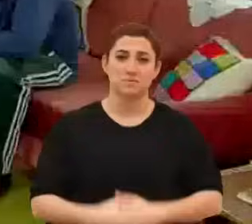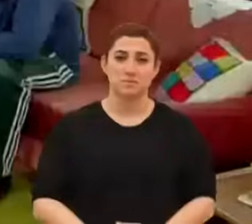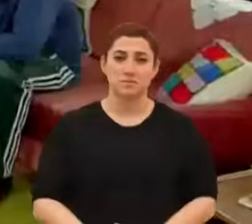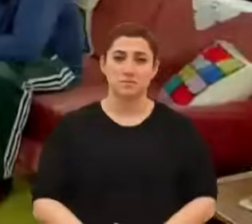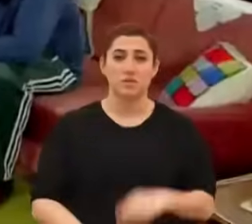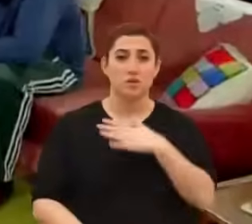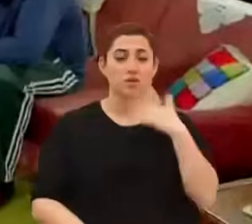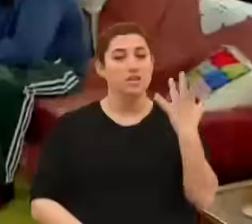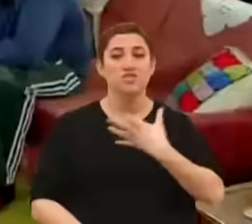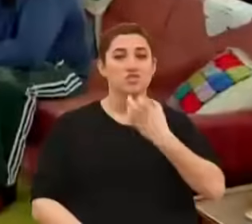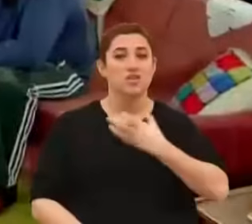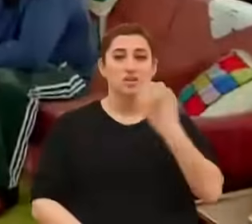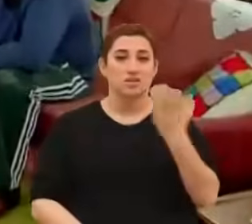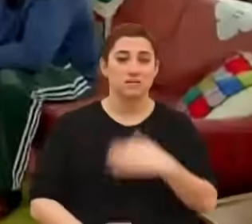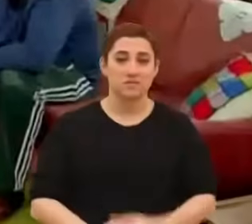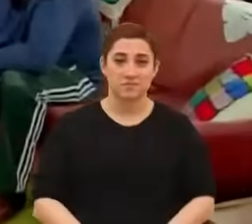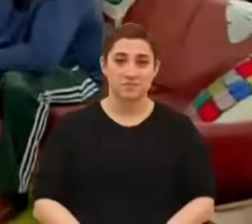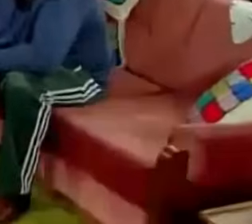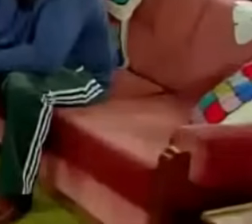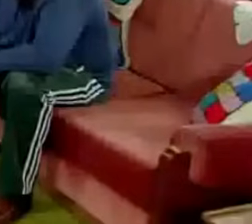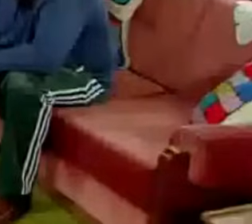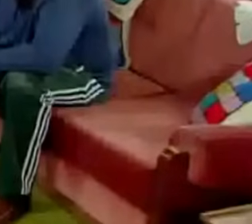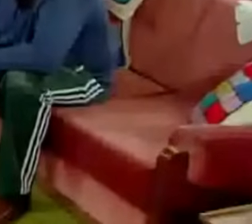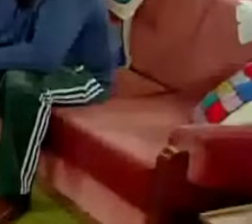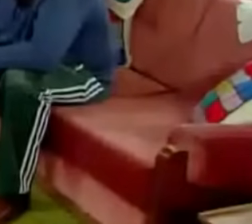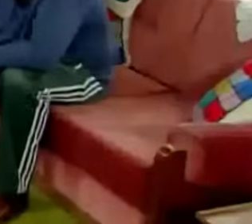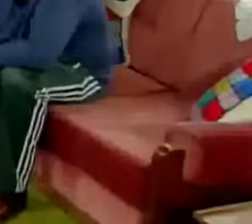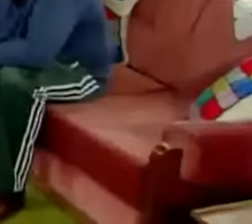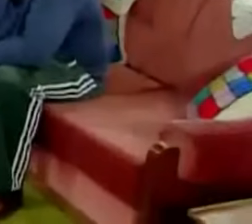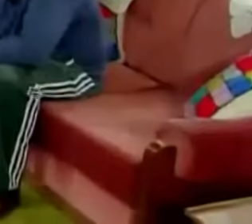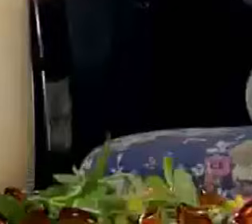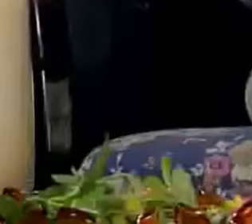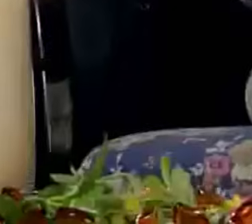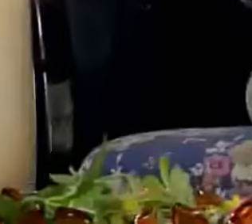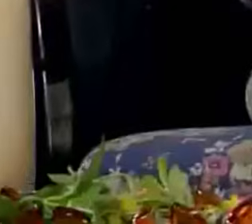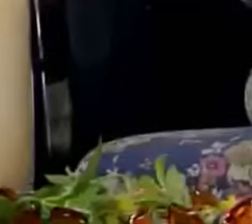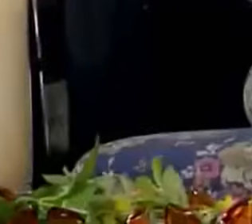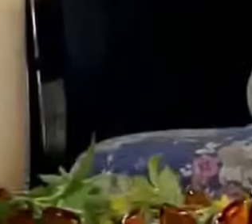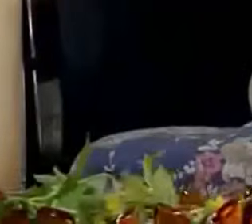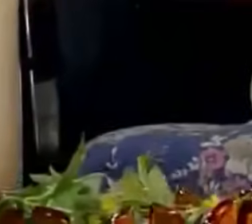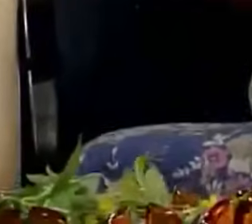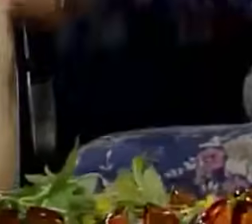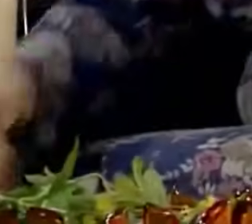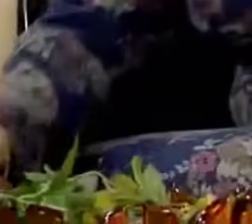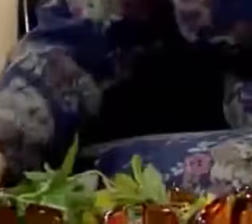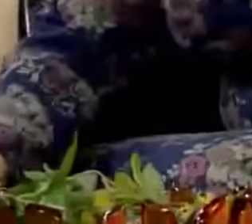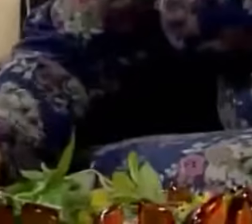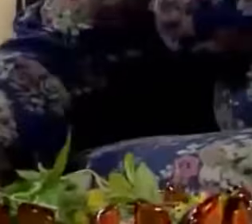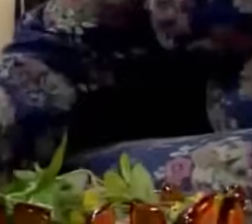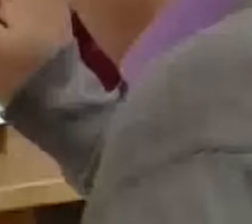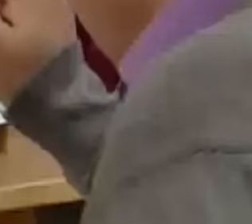Tamam. Ne çektin be anne? Sehpada çay bardaklarıyla ispirto şişesi. Rukiye'nin elinde ucundaki pamuk alevlenmiş bir